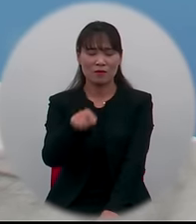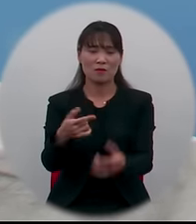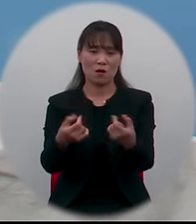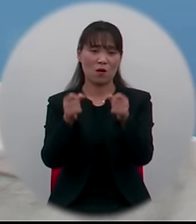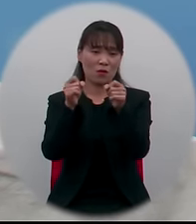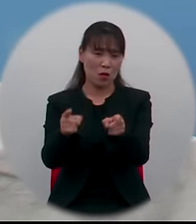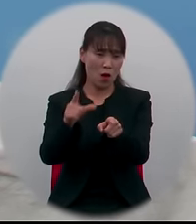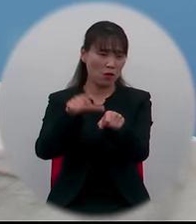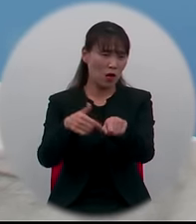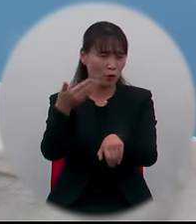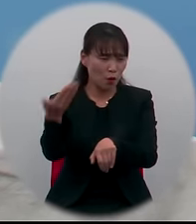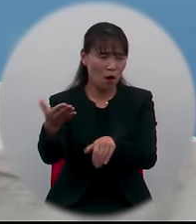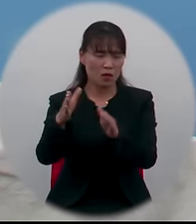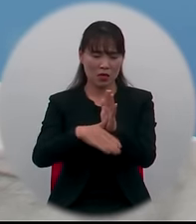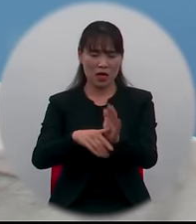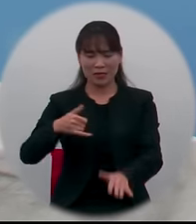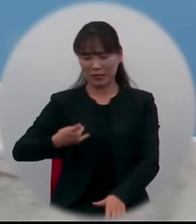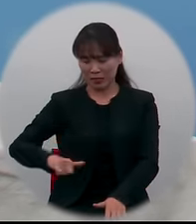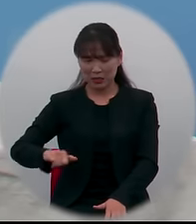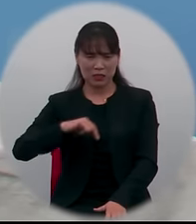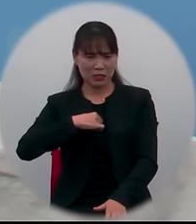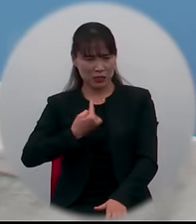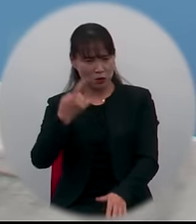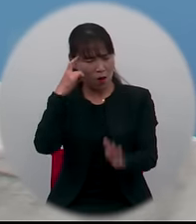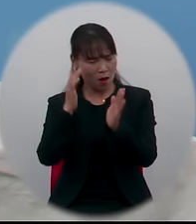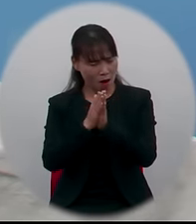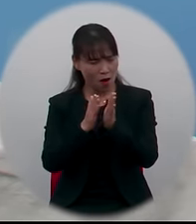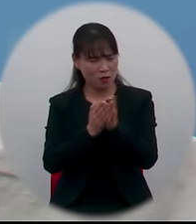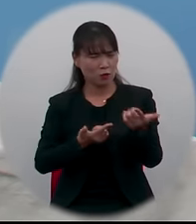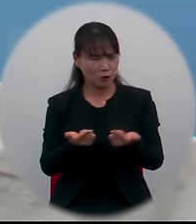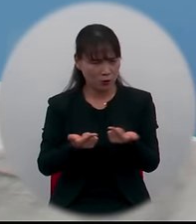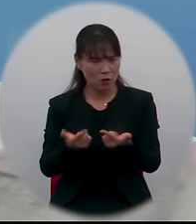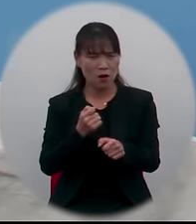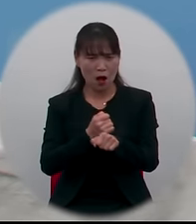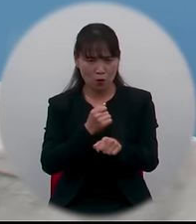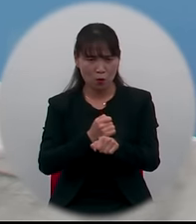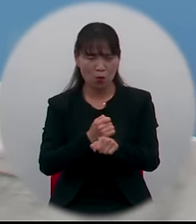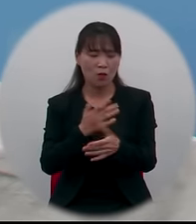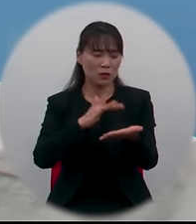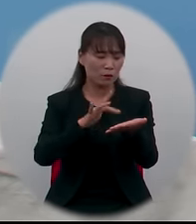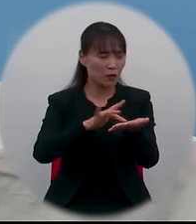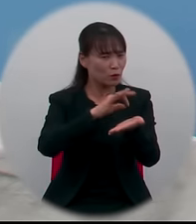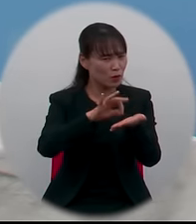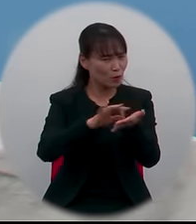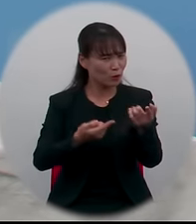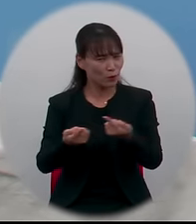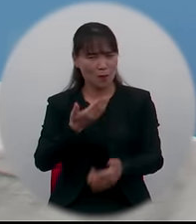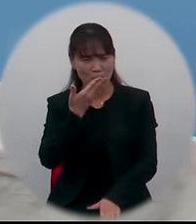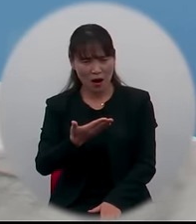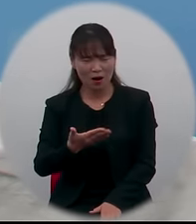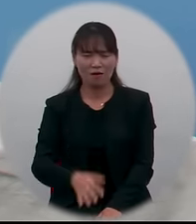우리 자녀들이 스스로 주체적 사용 능력을 형성을 해서 스마트폰을 잘 조절하면서 쓸 수 있을까요